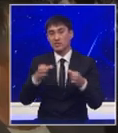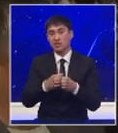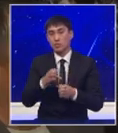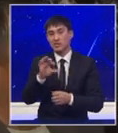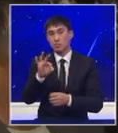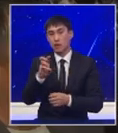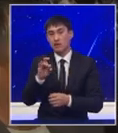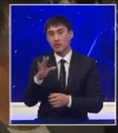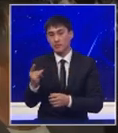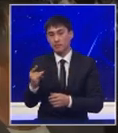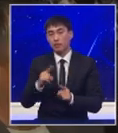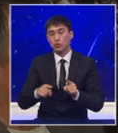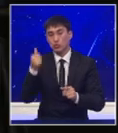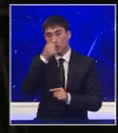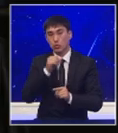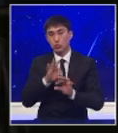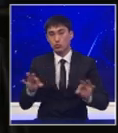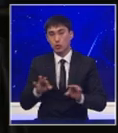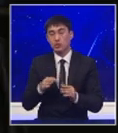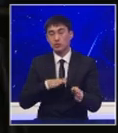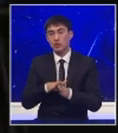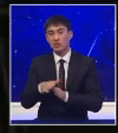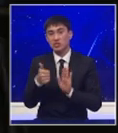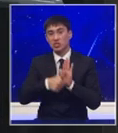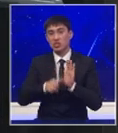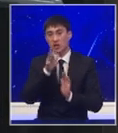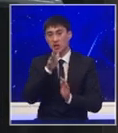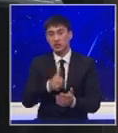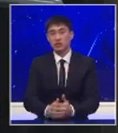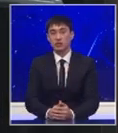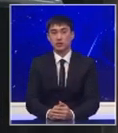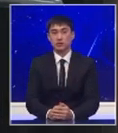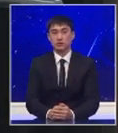«Симбаевы». В текущем году музыканту исполняется 60 лет.